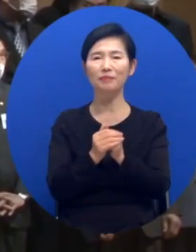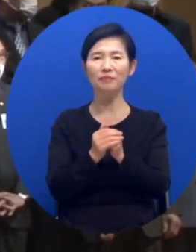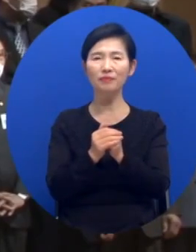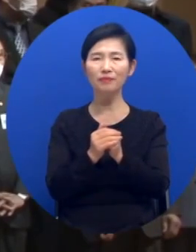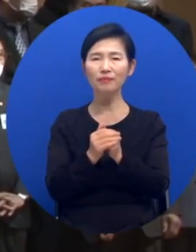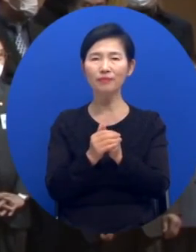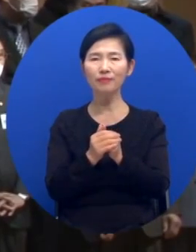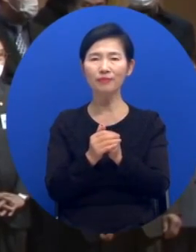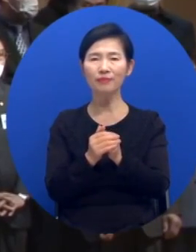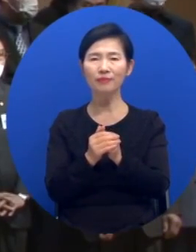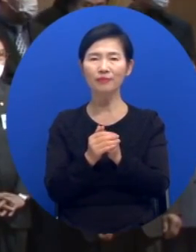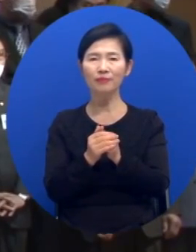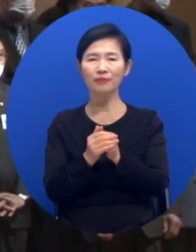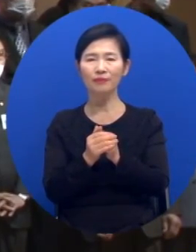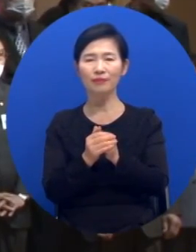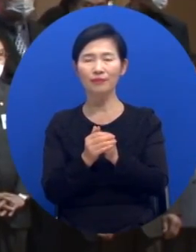뉴스 자기 않습니다